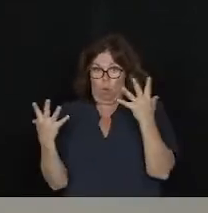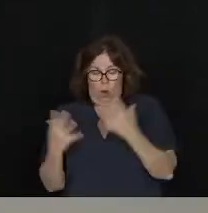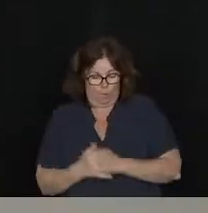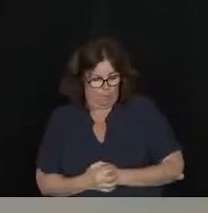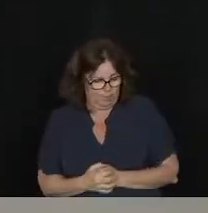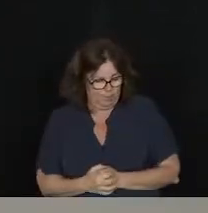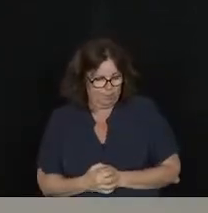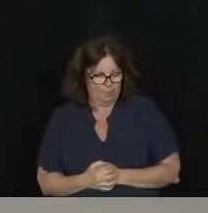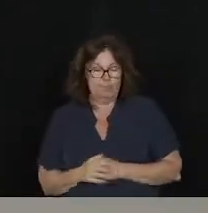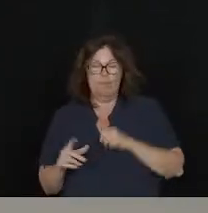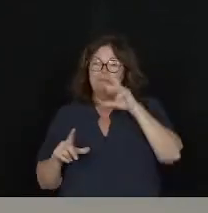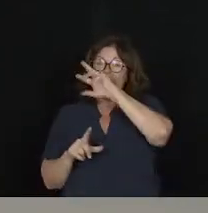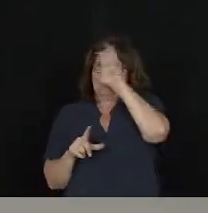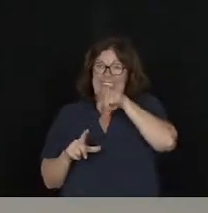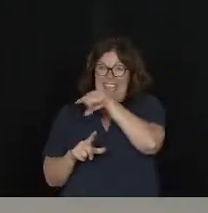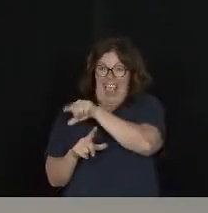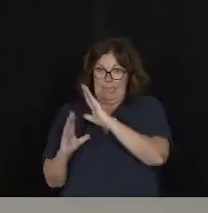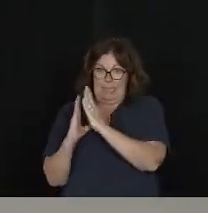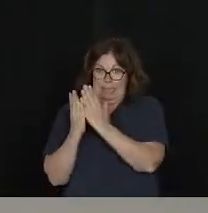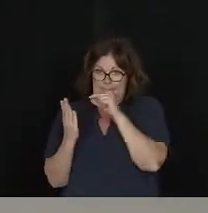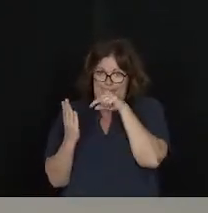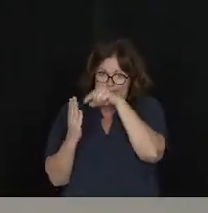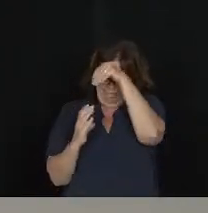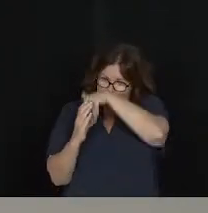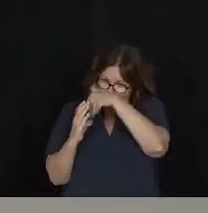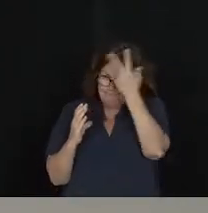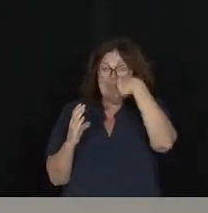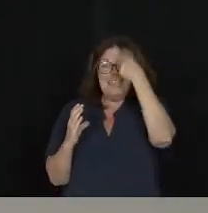le nazisme essaye d'imposer un nouveau régime